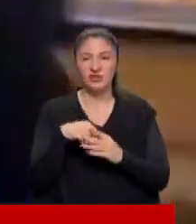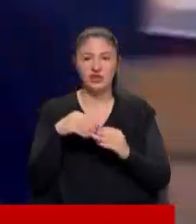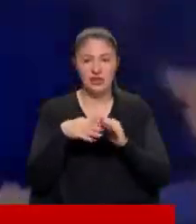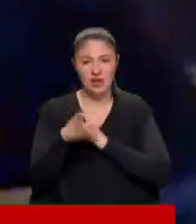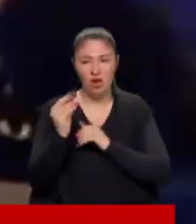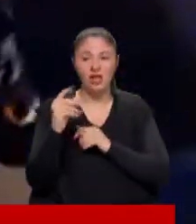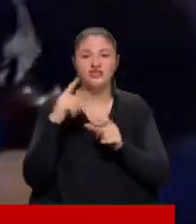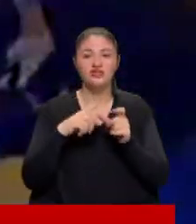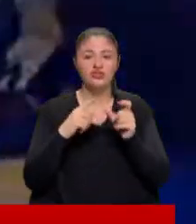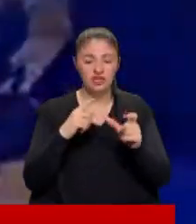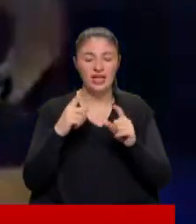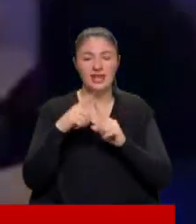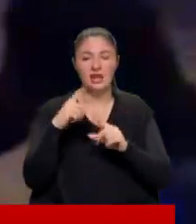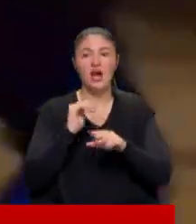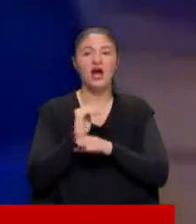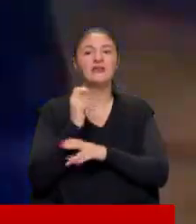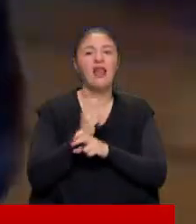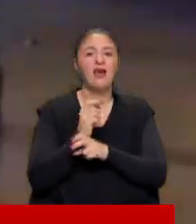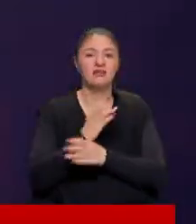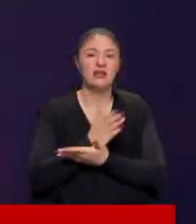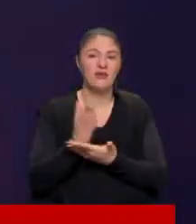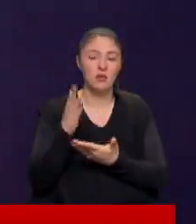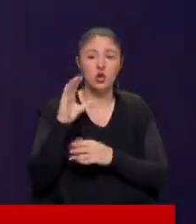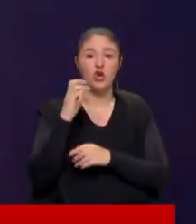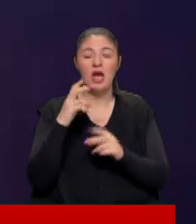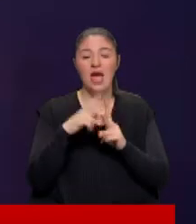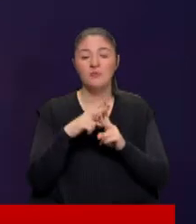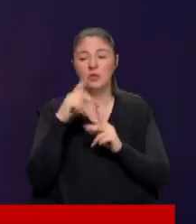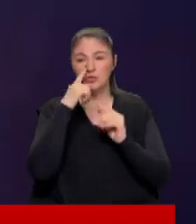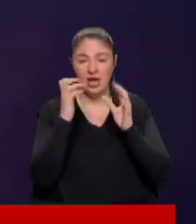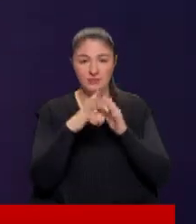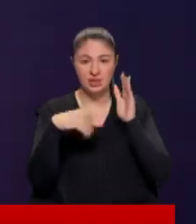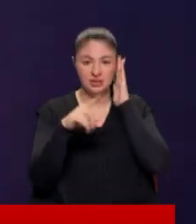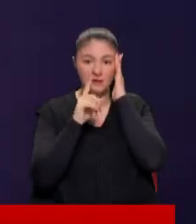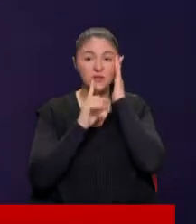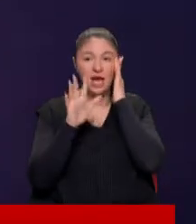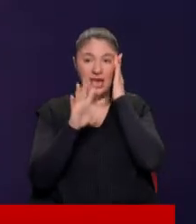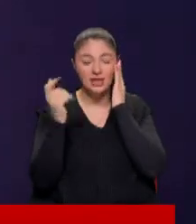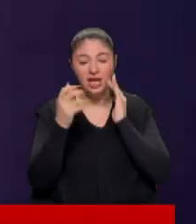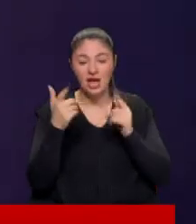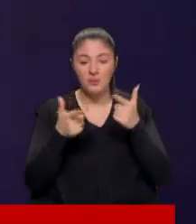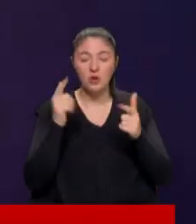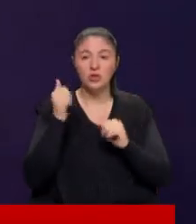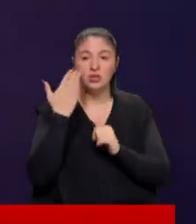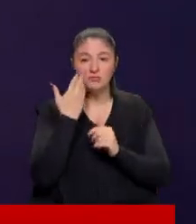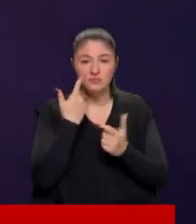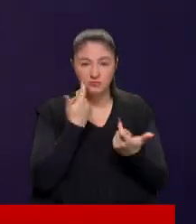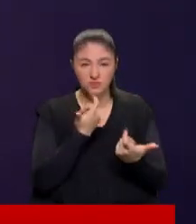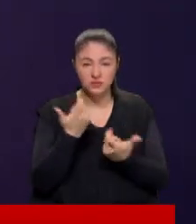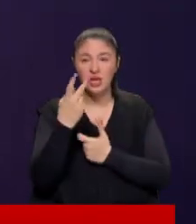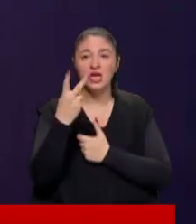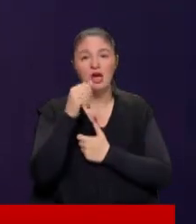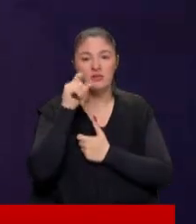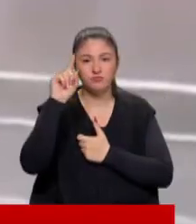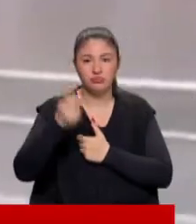alınan CT'nin hayati tehlikesi sürüyor. Çorlu Emniyet Müdürlüğü ekipleri ise 150 kamerayı günlerce izledi. İki saldırganın